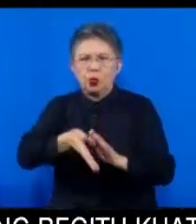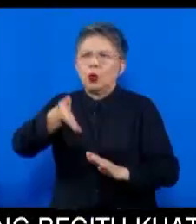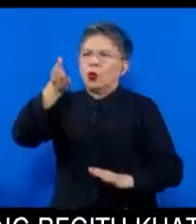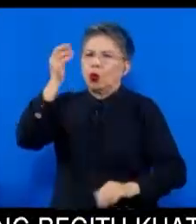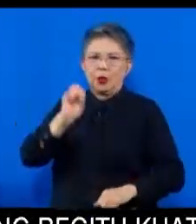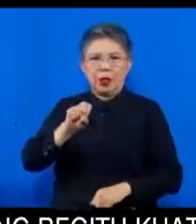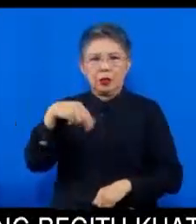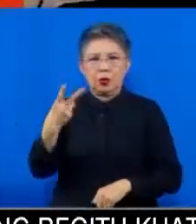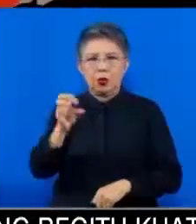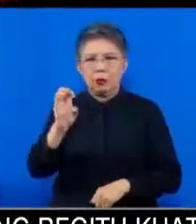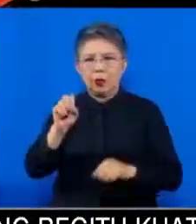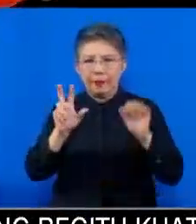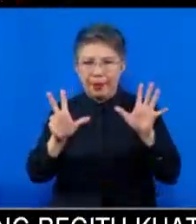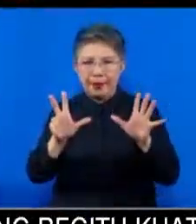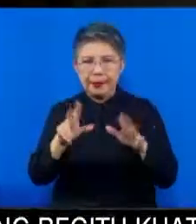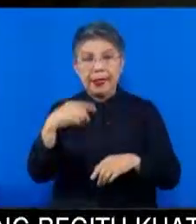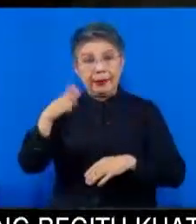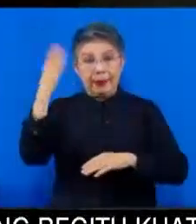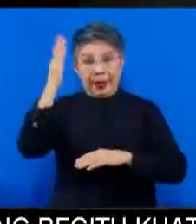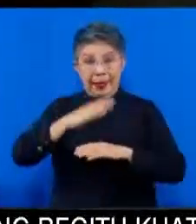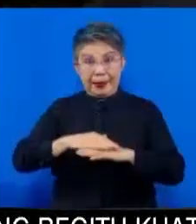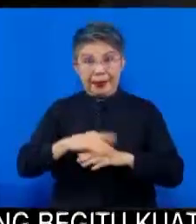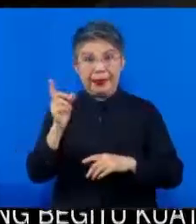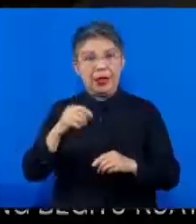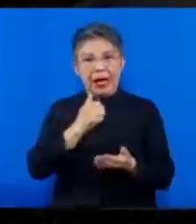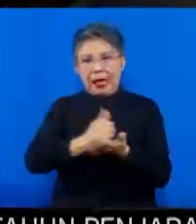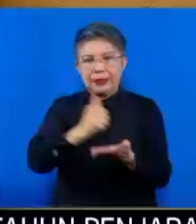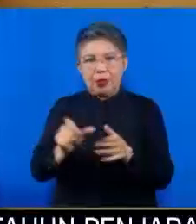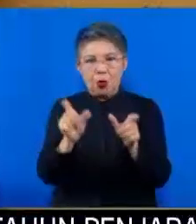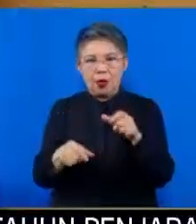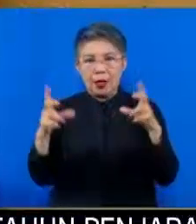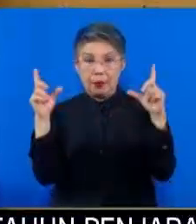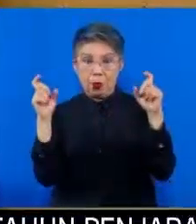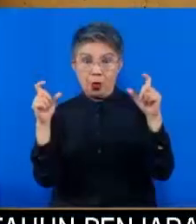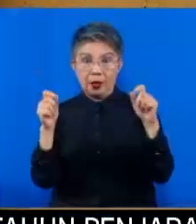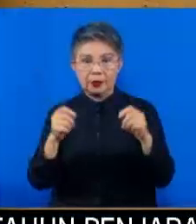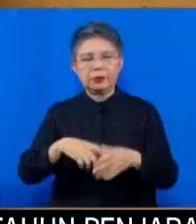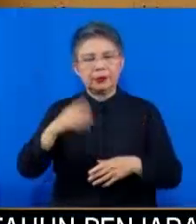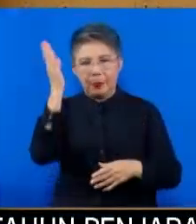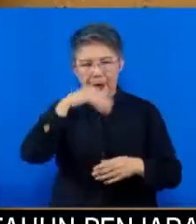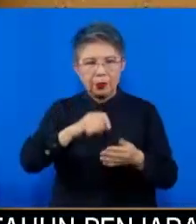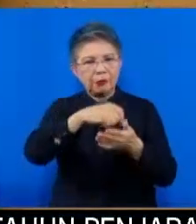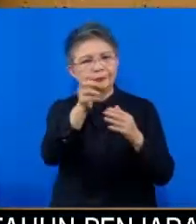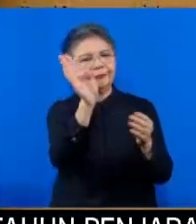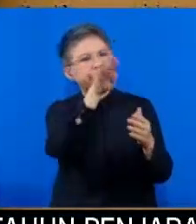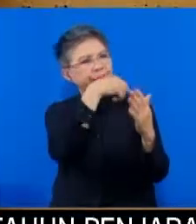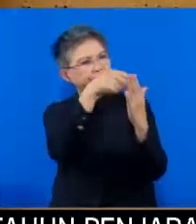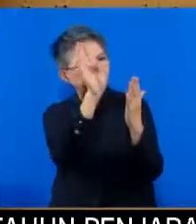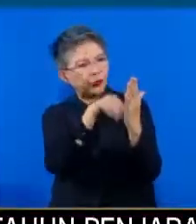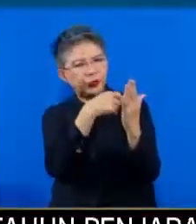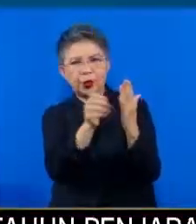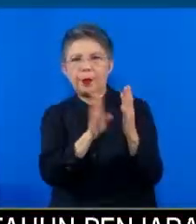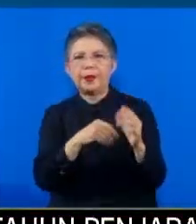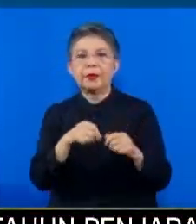tahun 2008. Sehari-harinya, pria asal Lamongan, Jawa Timur ini menghabiskan waktu di studio spanduk pecel